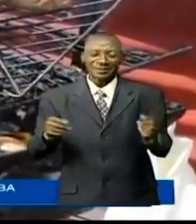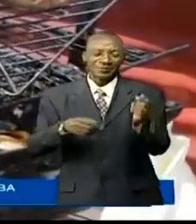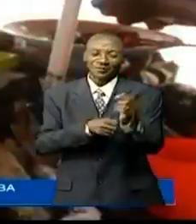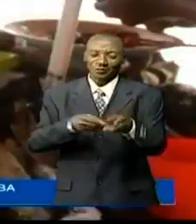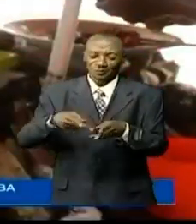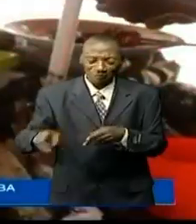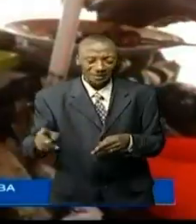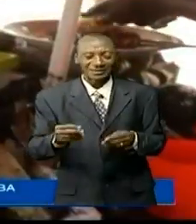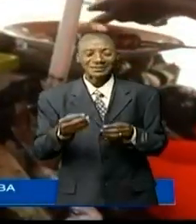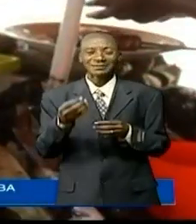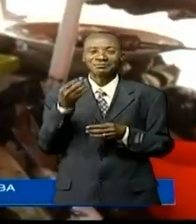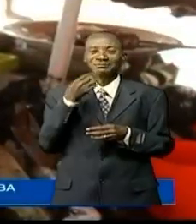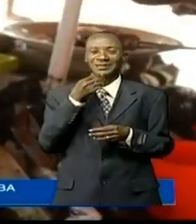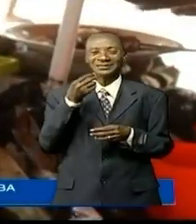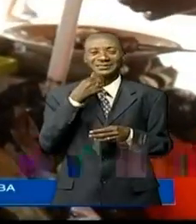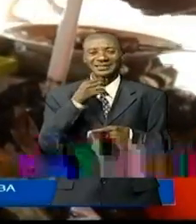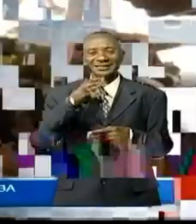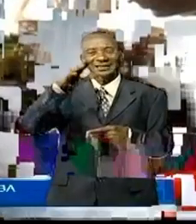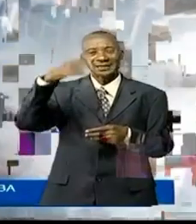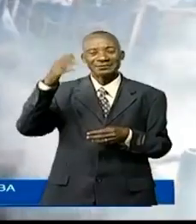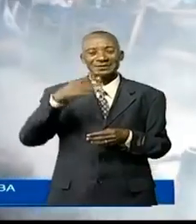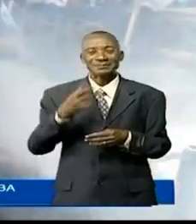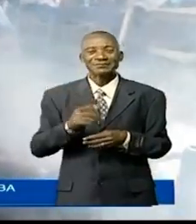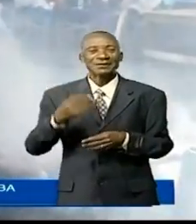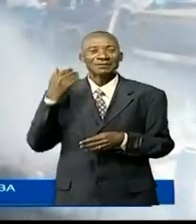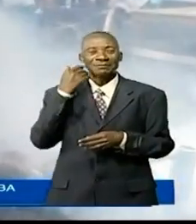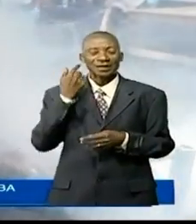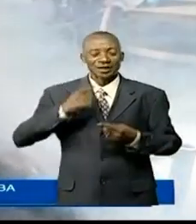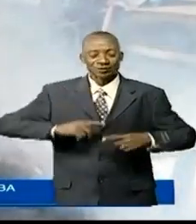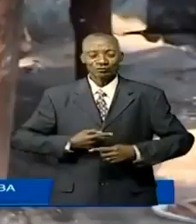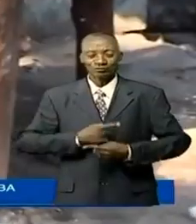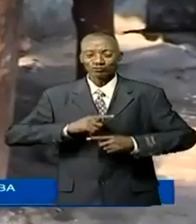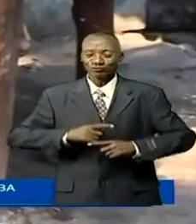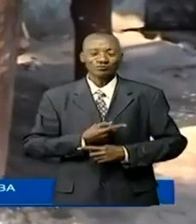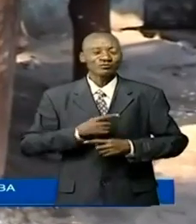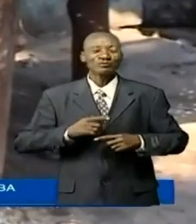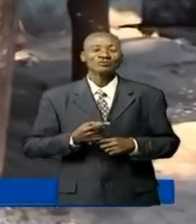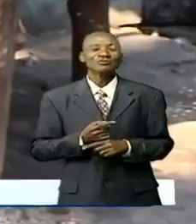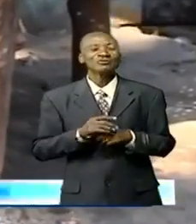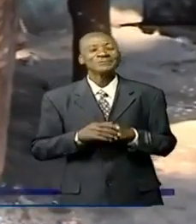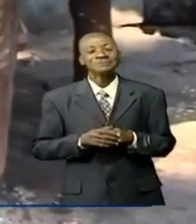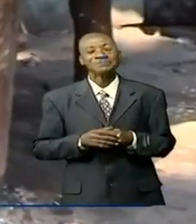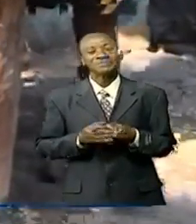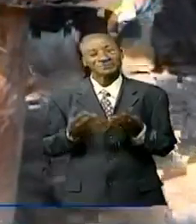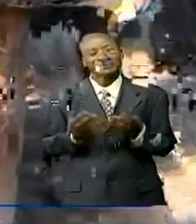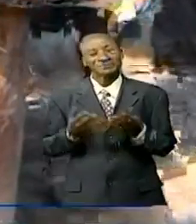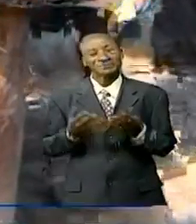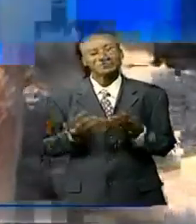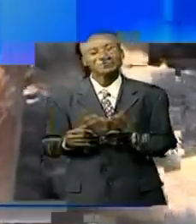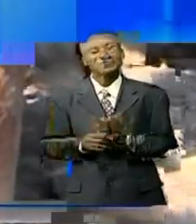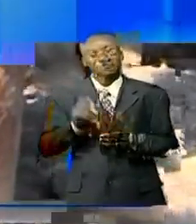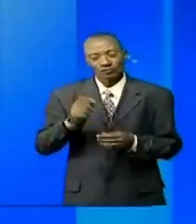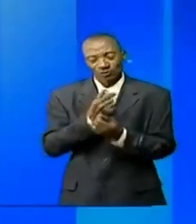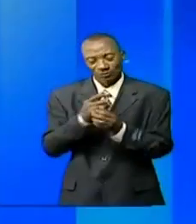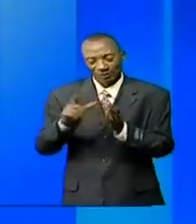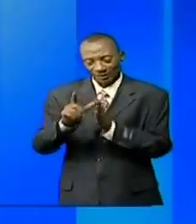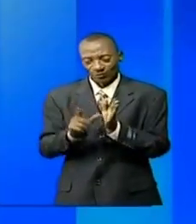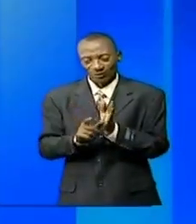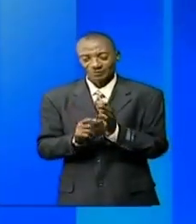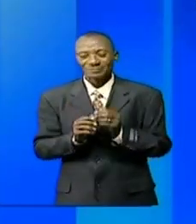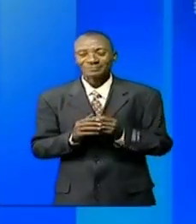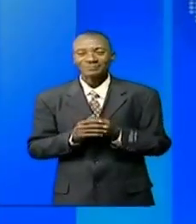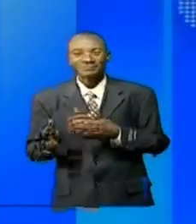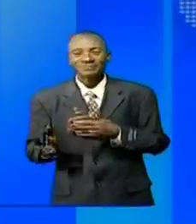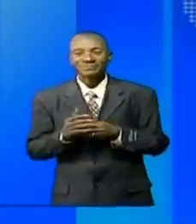La sensibilisation sur les conditions et le respect des services d'hygiène et vétérinaires s'impose. Toujours